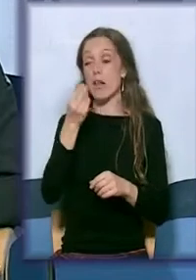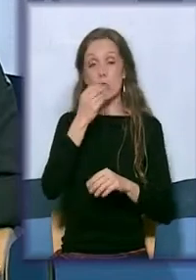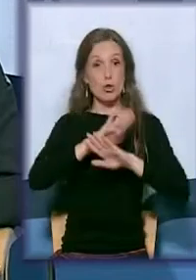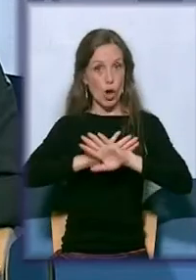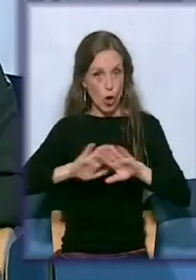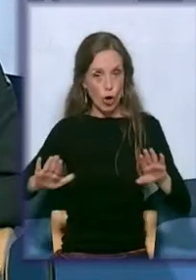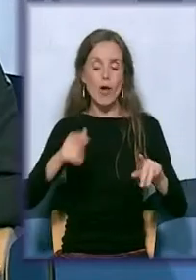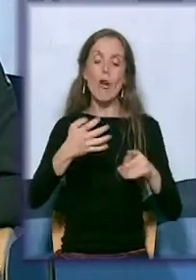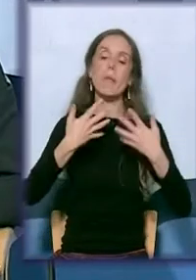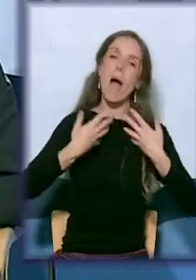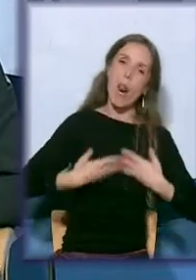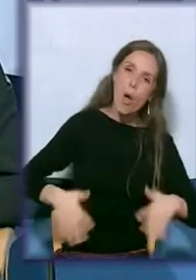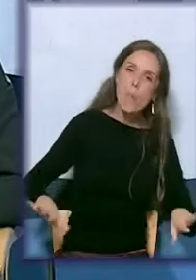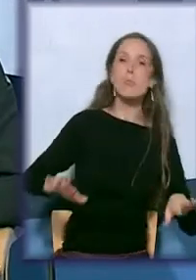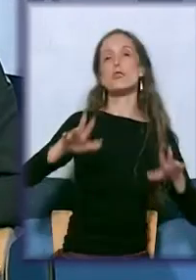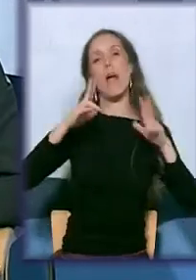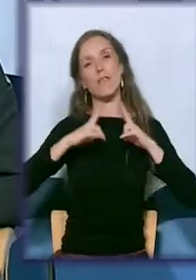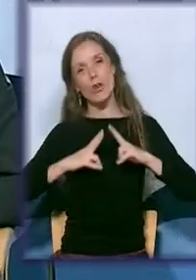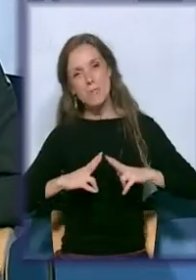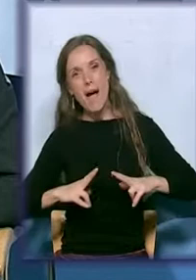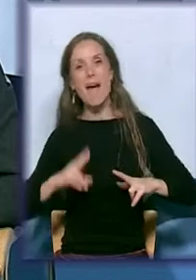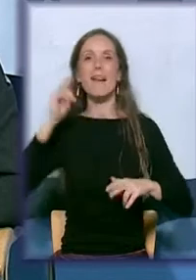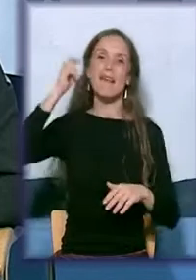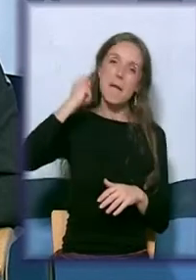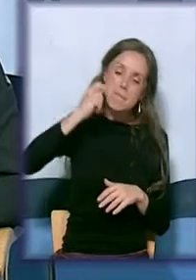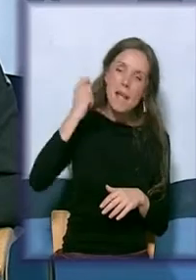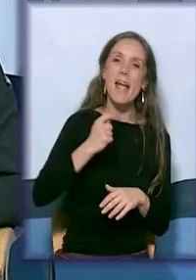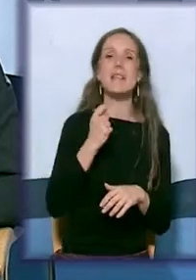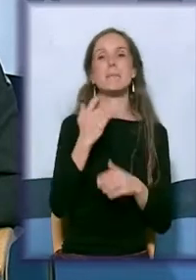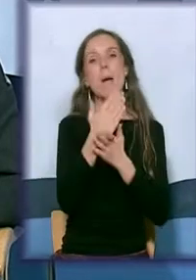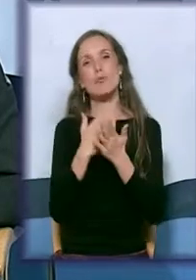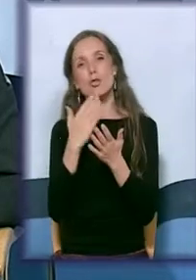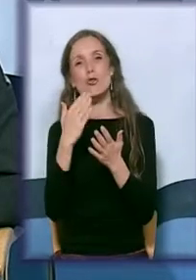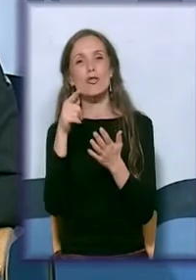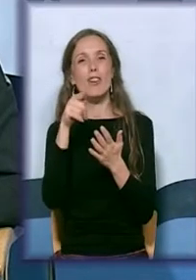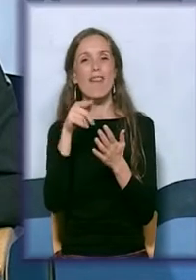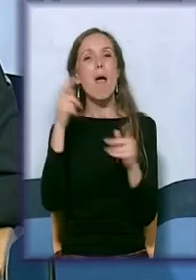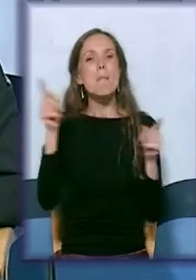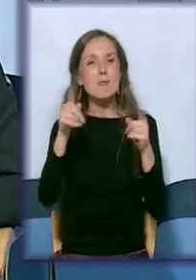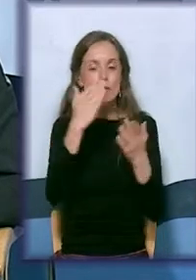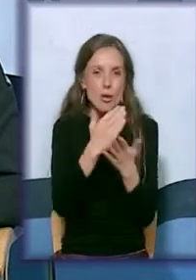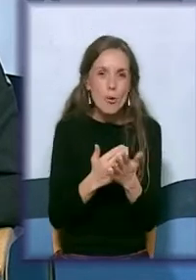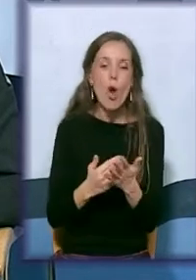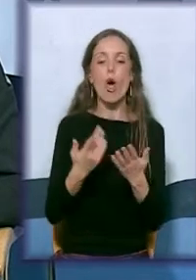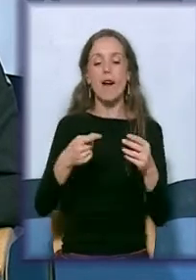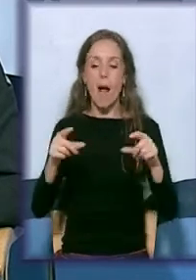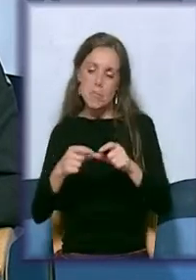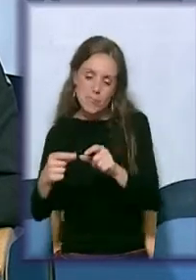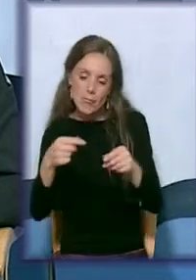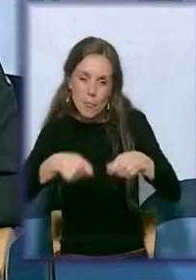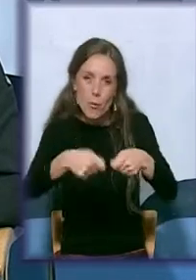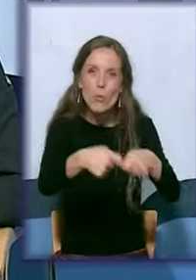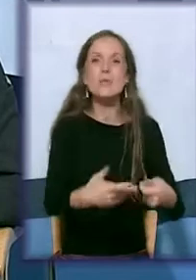uz pesmu, jedan muzički program i oni blago crtanje, eventualno slaganje paze i zavisnosti ko šta hoće. To su bile jedne slobodne